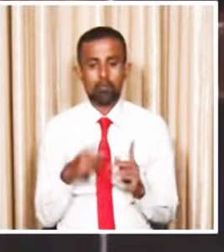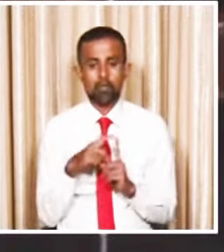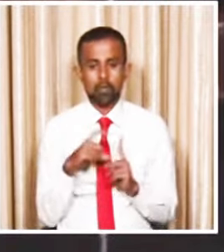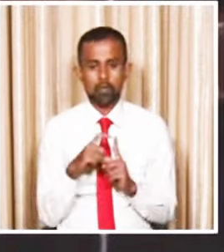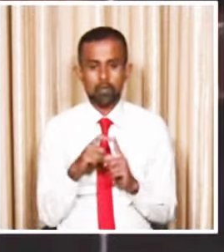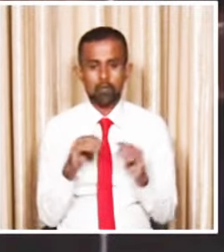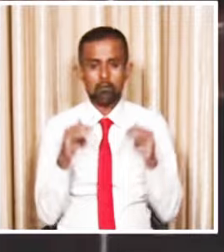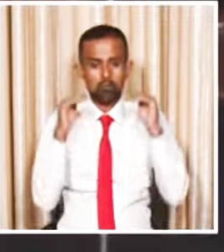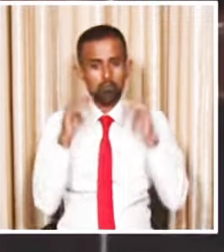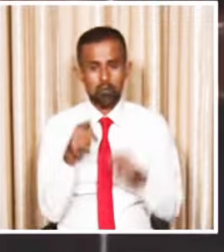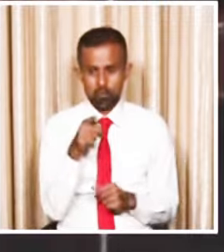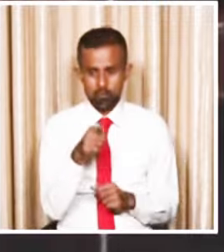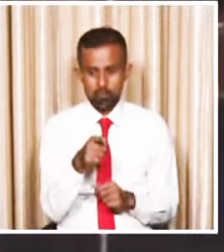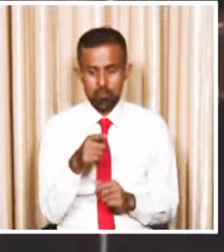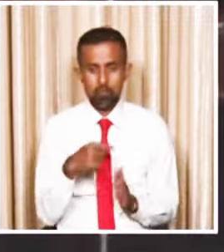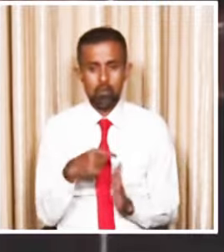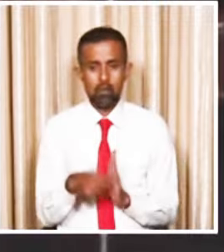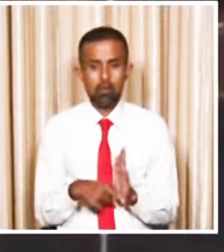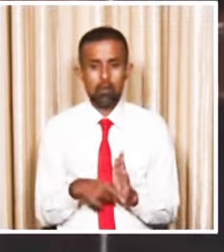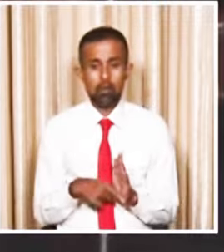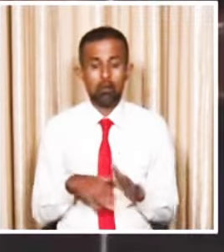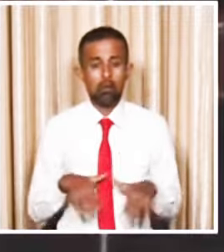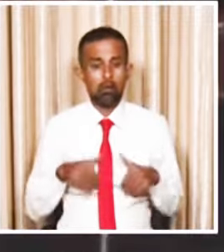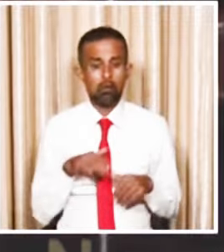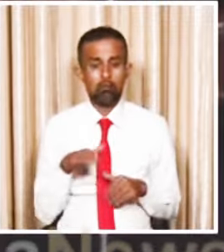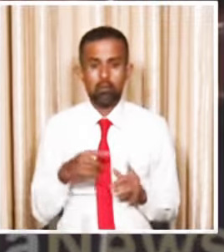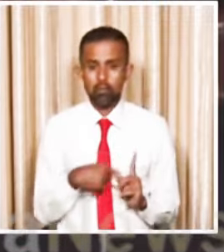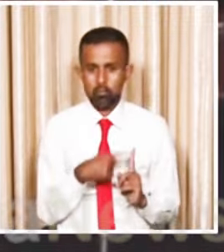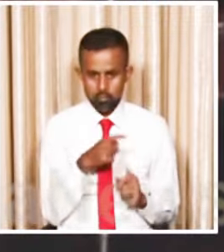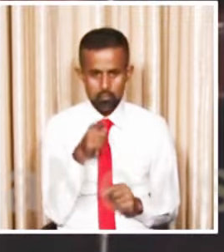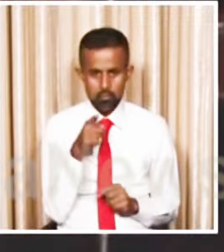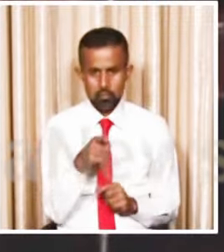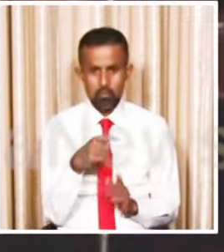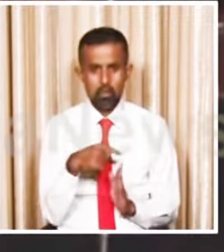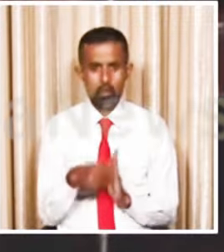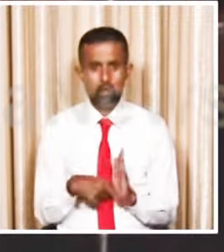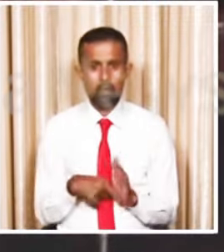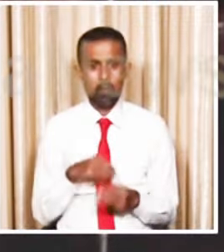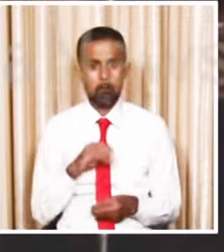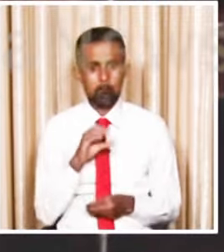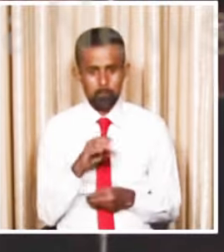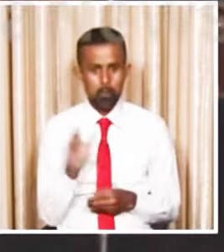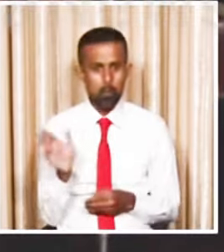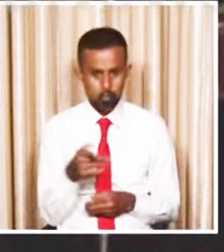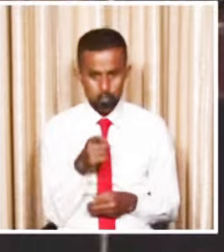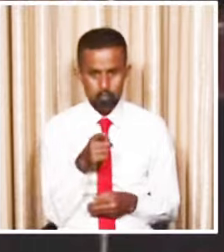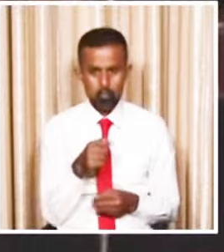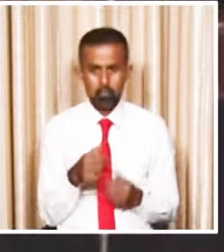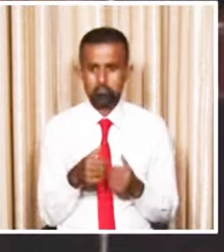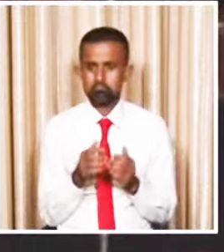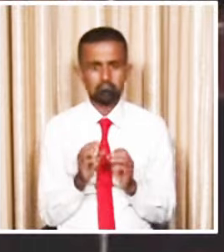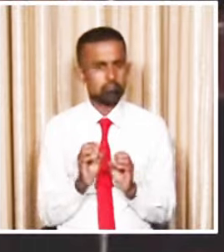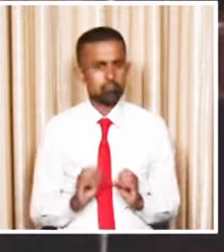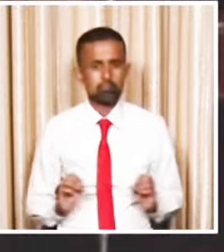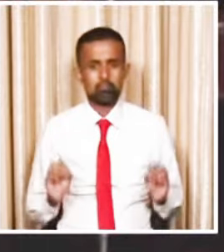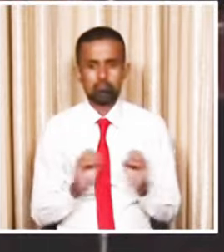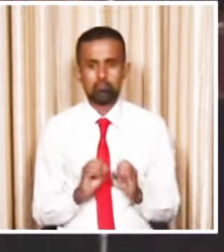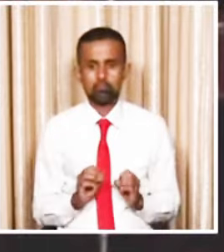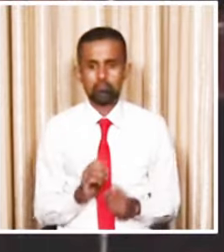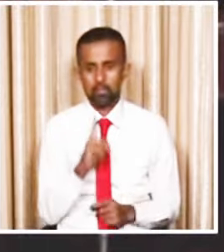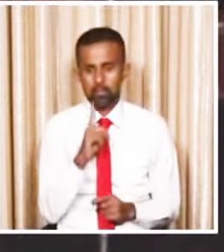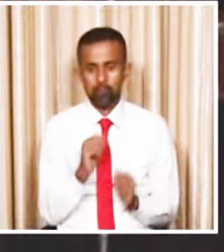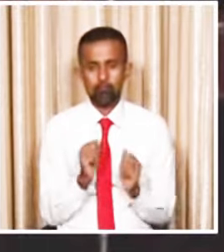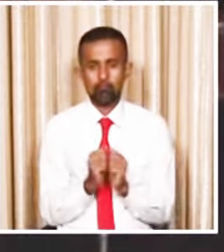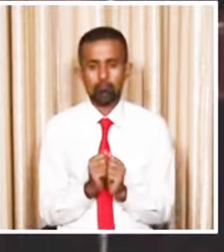මට්ටම ඉහළ ගිහලා තියෙනවද? අපේ රටේ සෞඛ්‍ය ශිෂ්‍ය දියුණුවලා තියෙනවද? අපේ රට ආයෝජන එමින් පවතින මේ කිසිම දෙයක් වෙලා නැහැ. එකම දේ වෙලා තියෙන්නේ